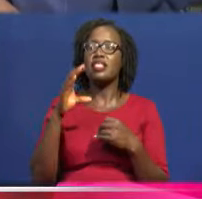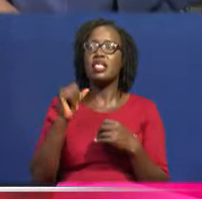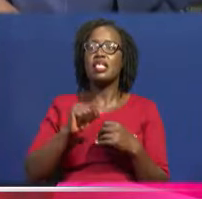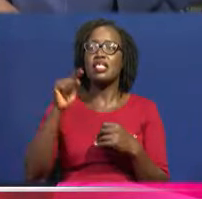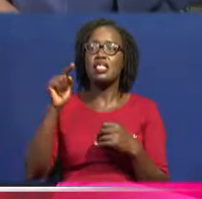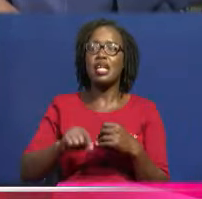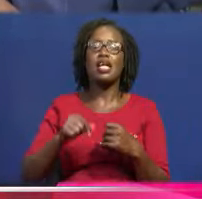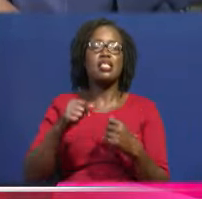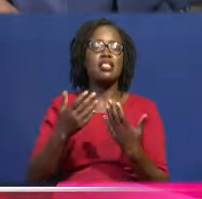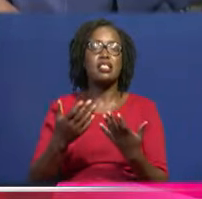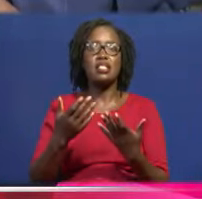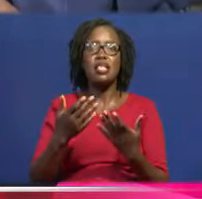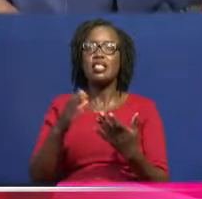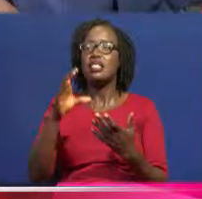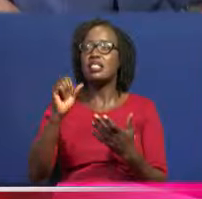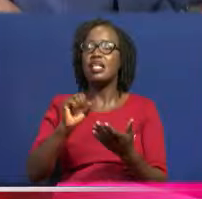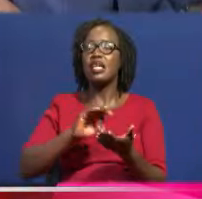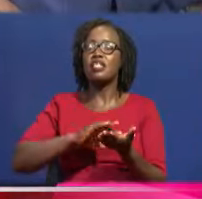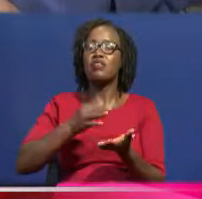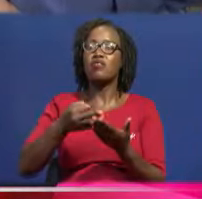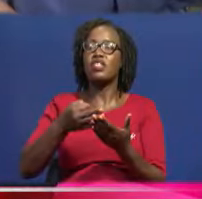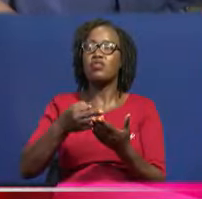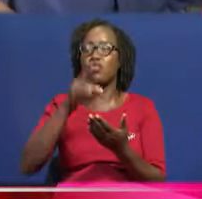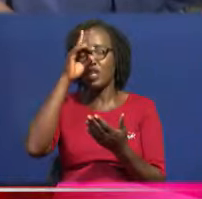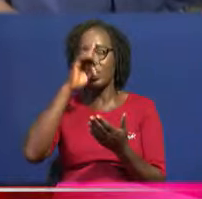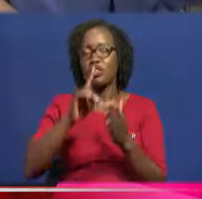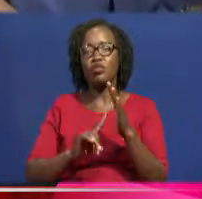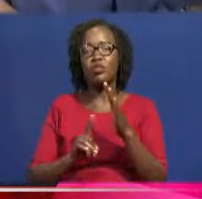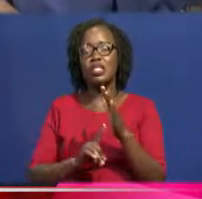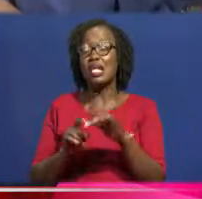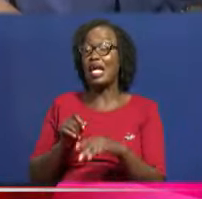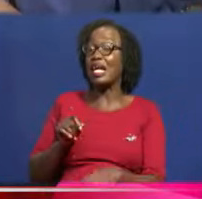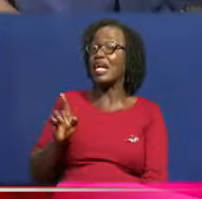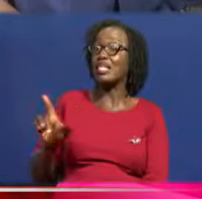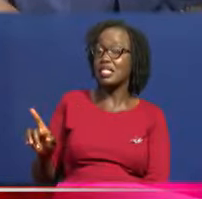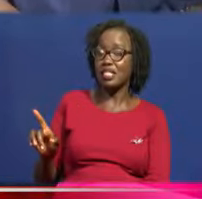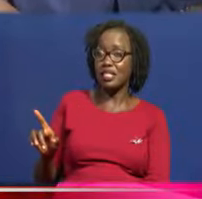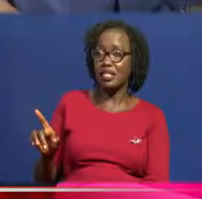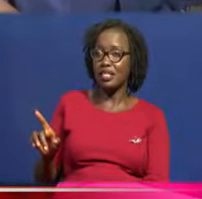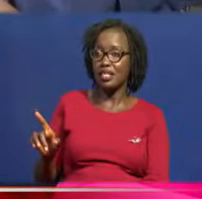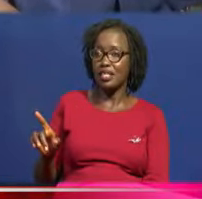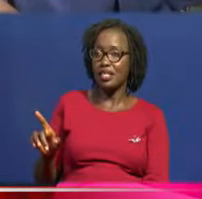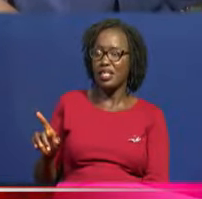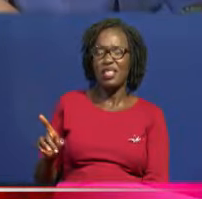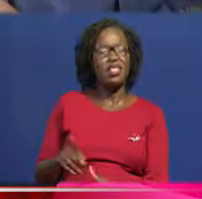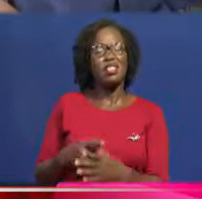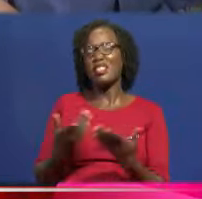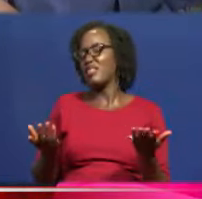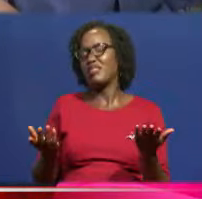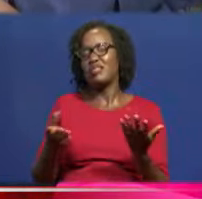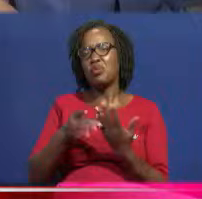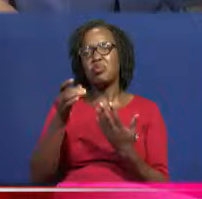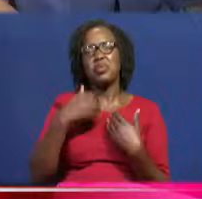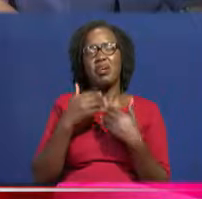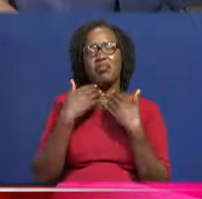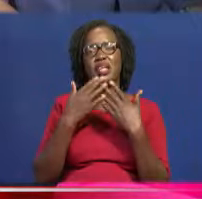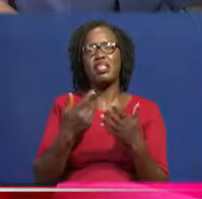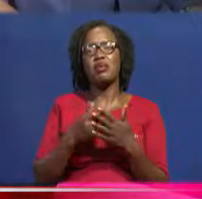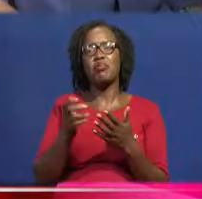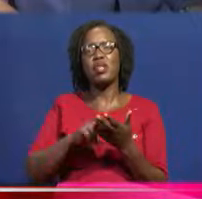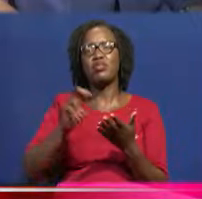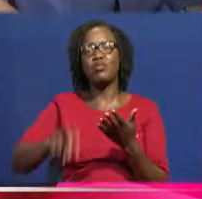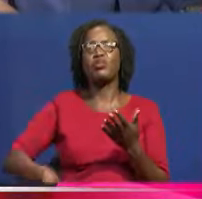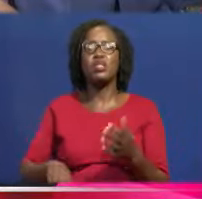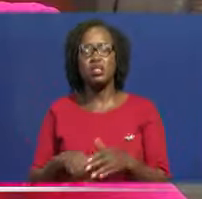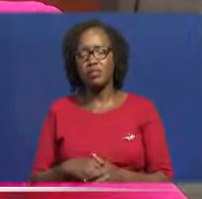national treasury release funds for a critical ministry like hers, then she has no option but to quit,